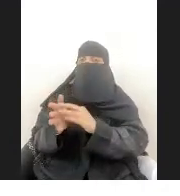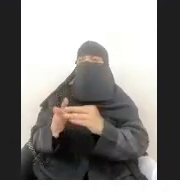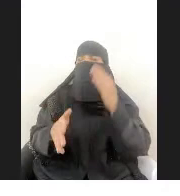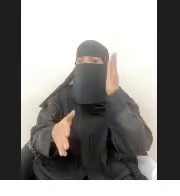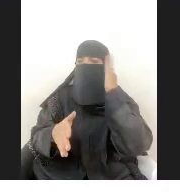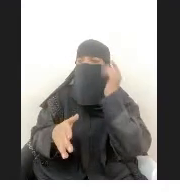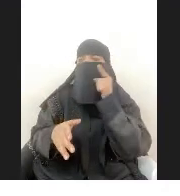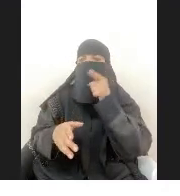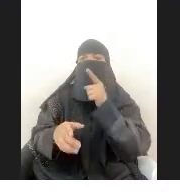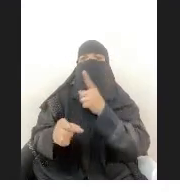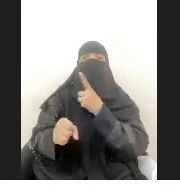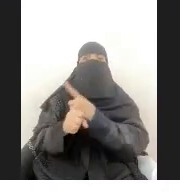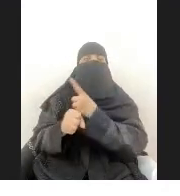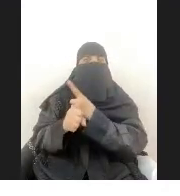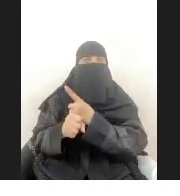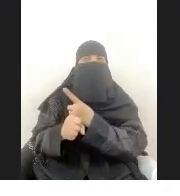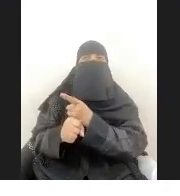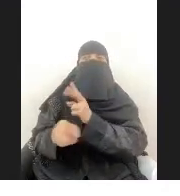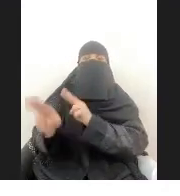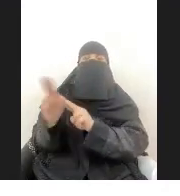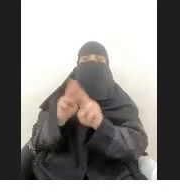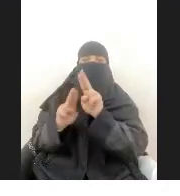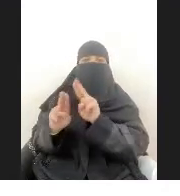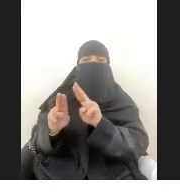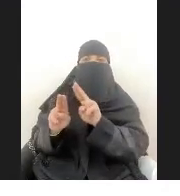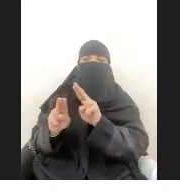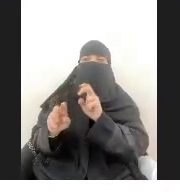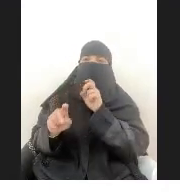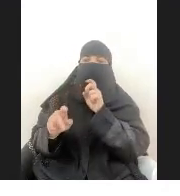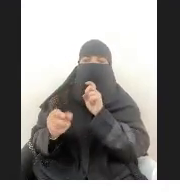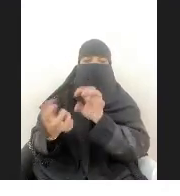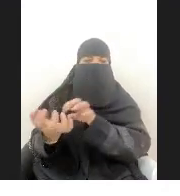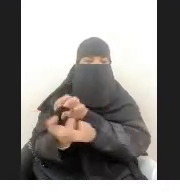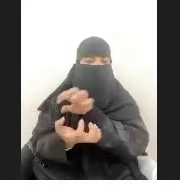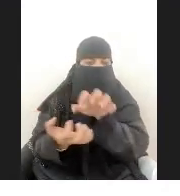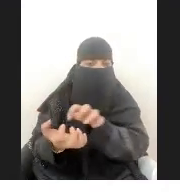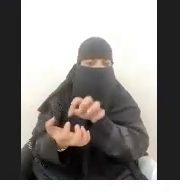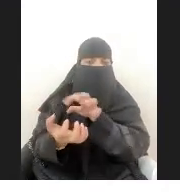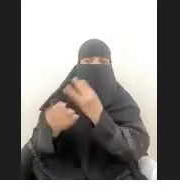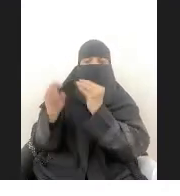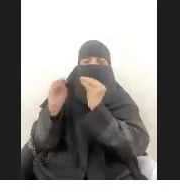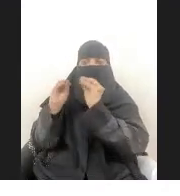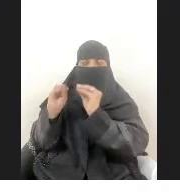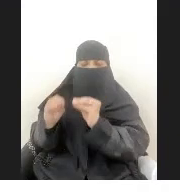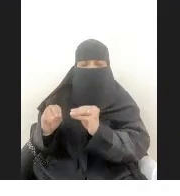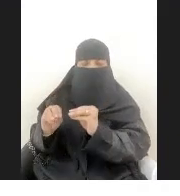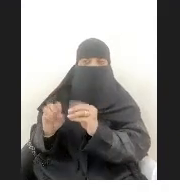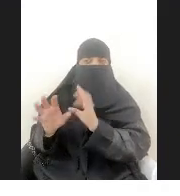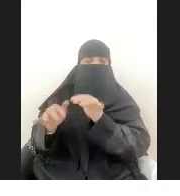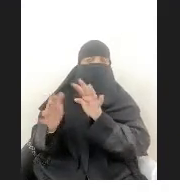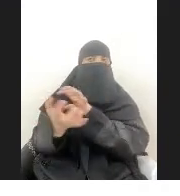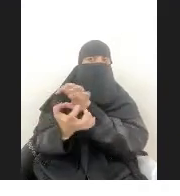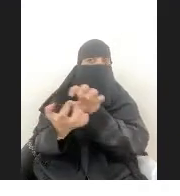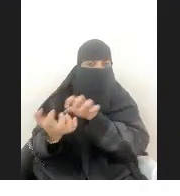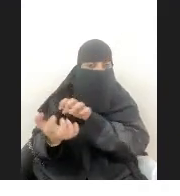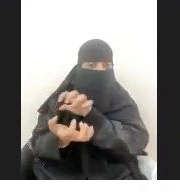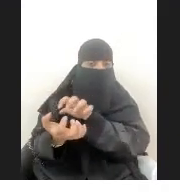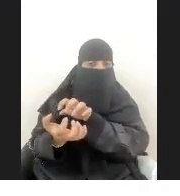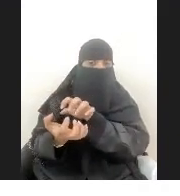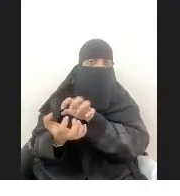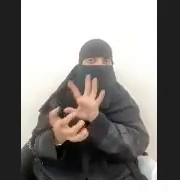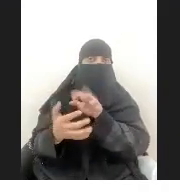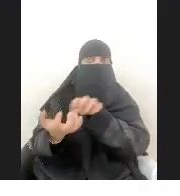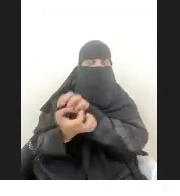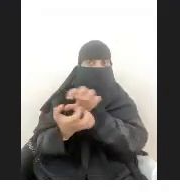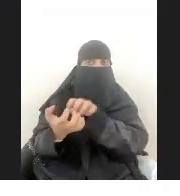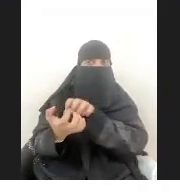أنتوا سألتوها فيها مشكلة، أو التعليمات اللي اعطوها لطلابكم فيها مشكلة، في شيء مشكلة من عندنا مو